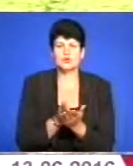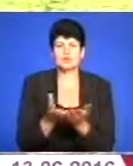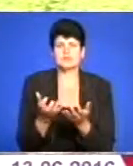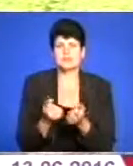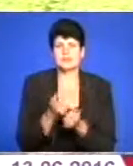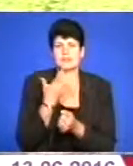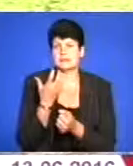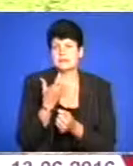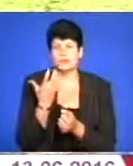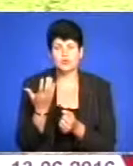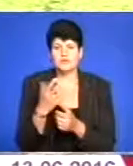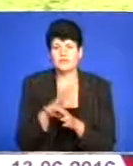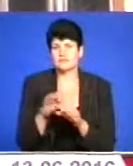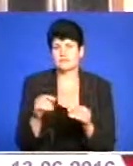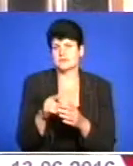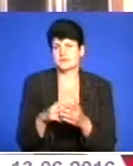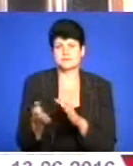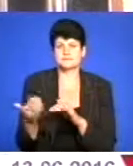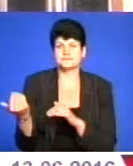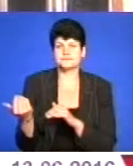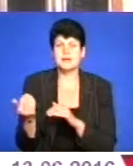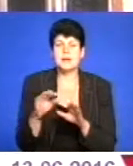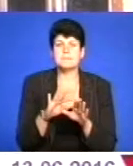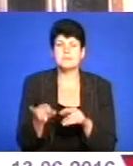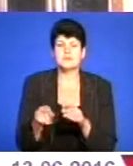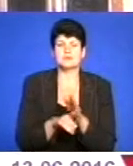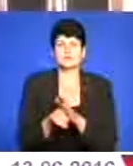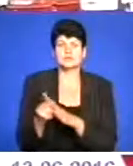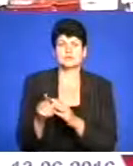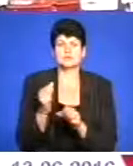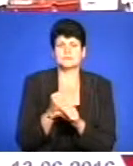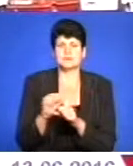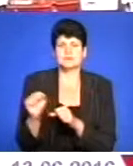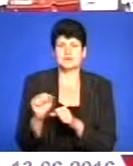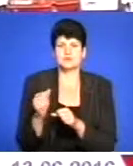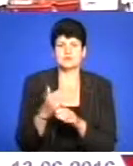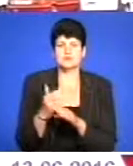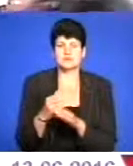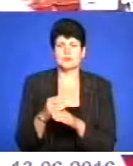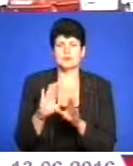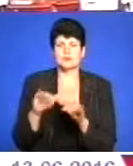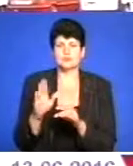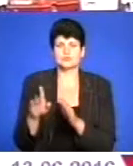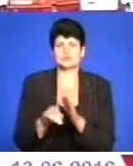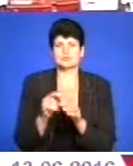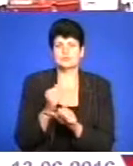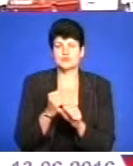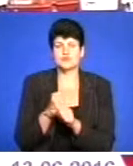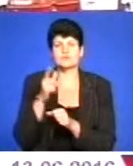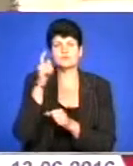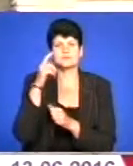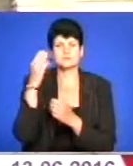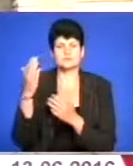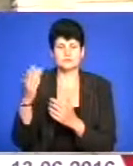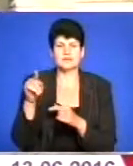європейська, інвестор заходить, ми купуємо послугу. Для чого нам утримувати котельню, там, тримати цих кочегарів і інше, інше. Ми